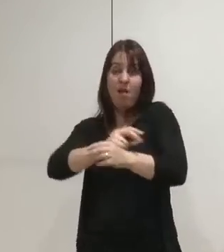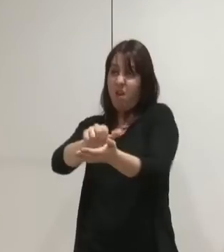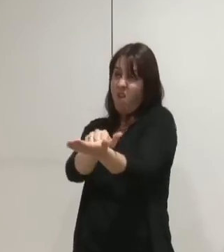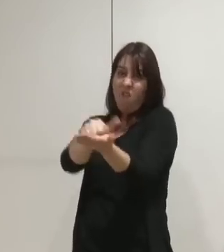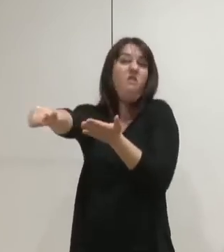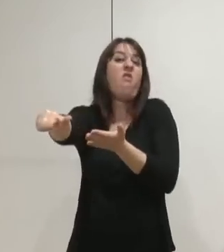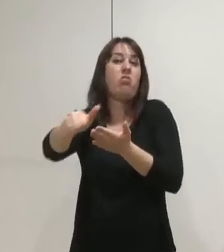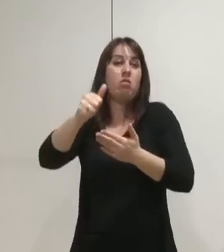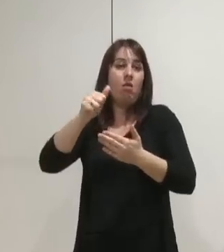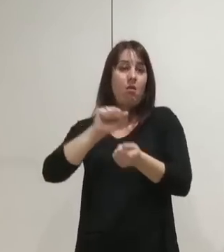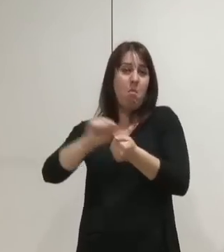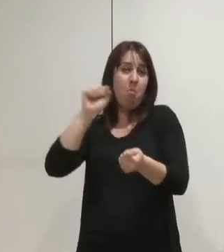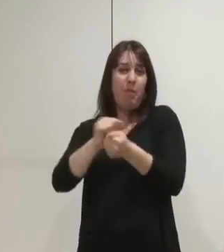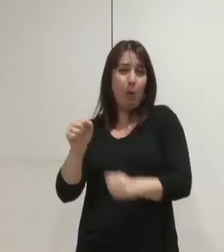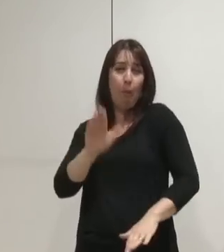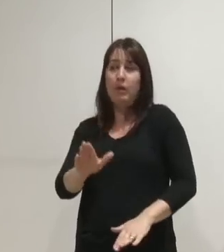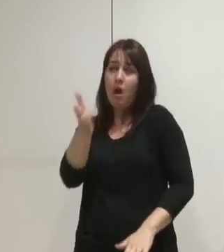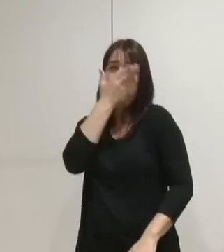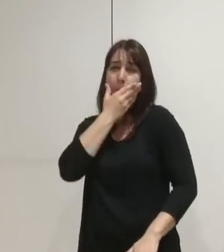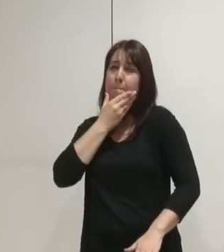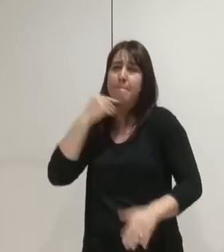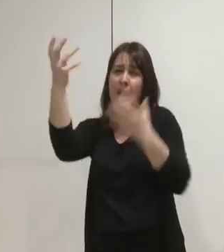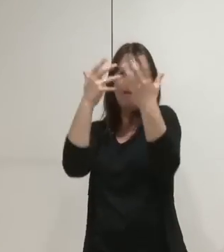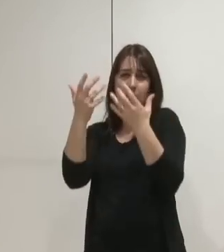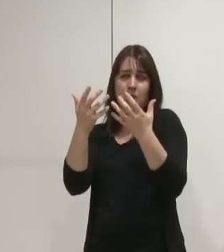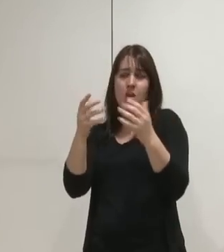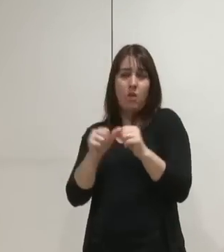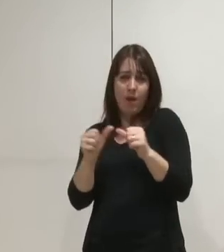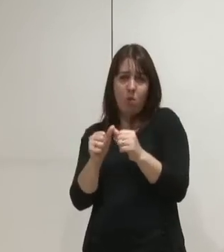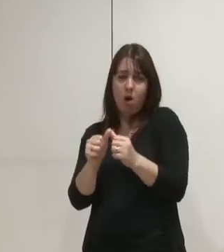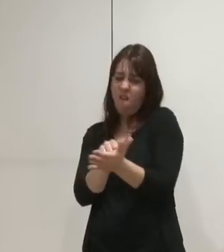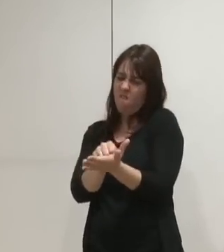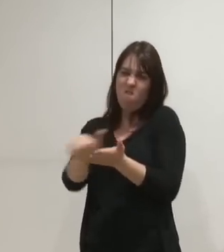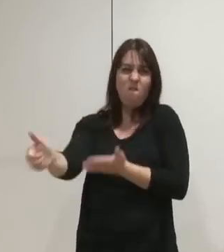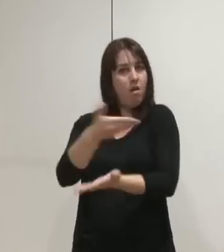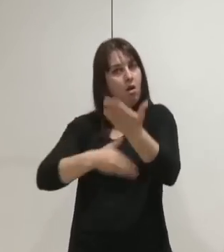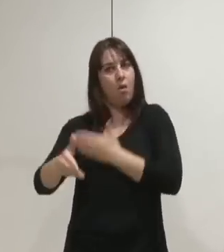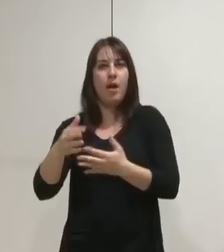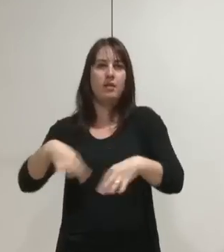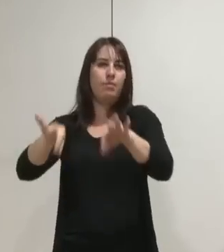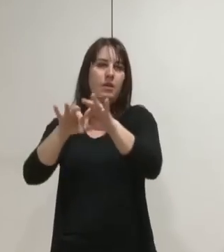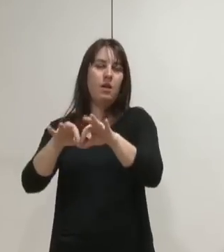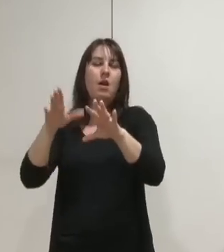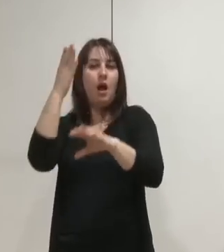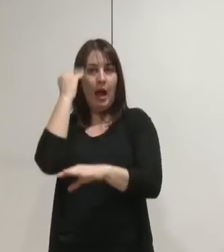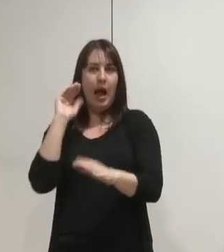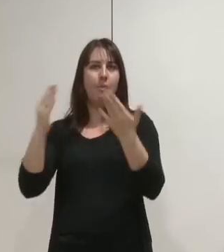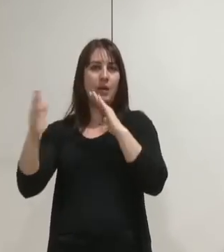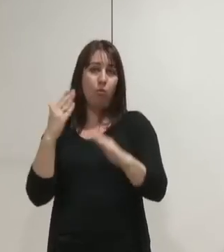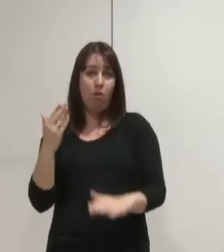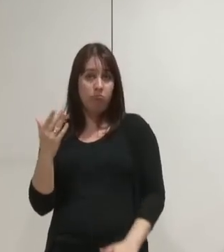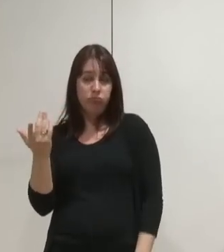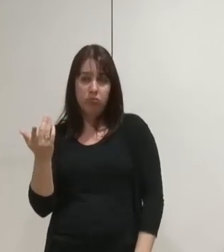Méton brut des coffrages c'était magnifique et qu'est-ce qu'ils ont fait ils ont construit ALP expo et à mon avis ils en sont pas